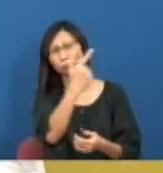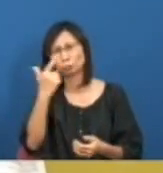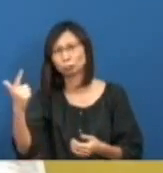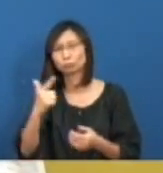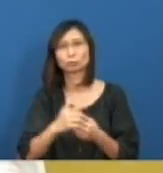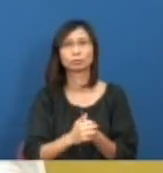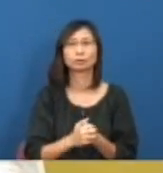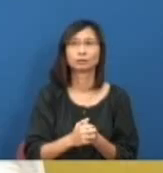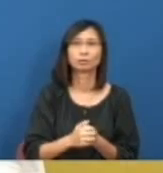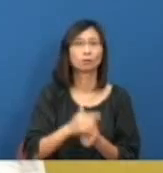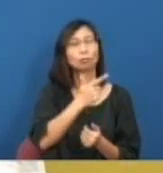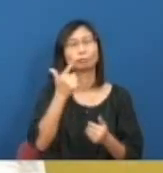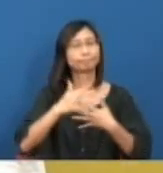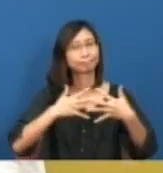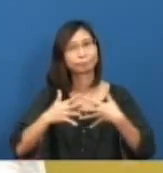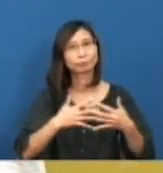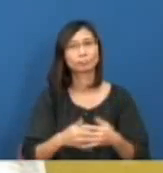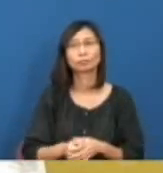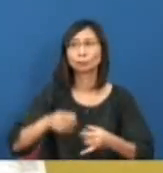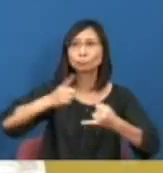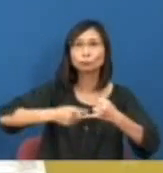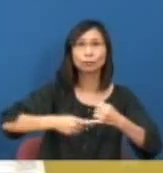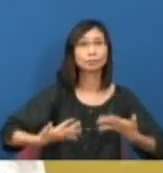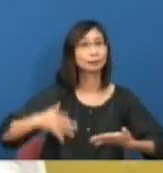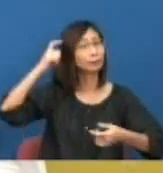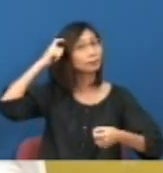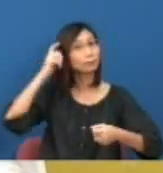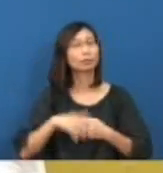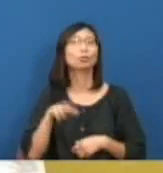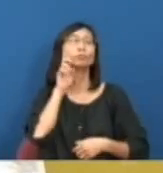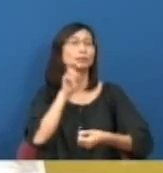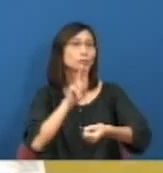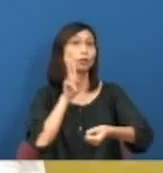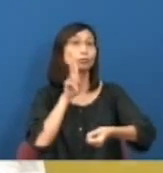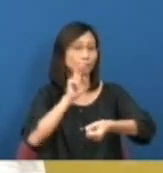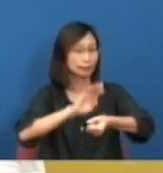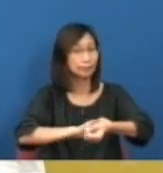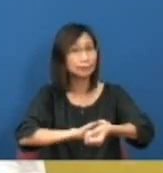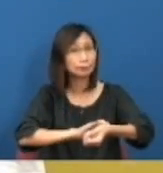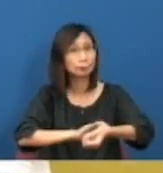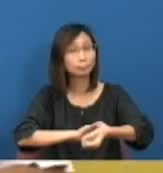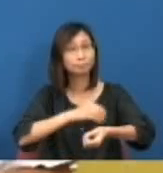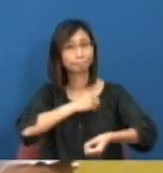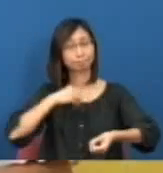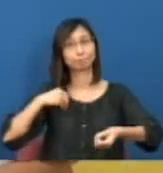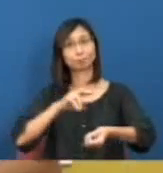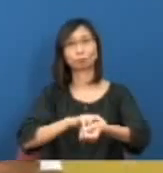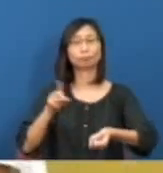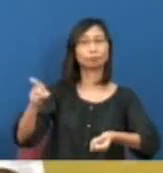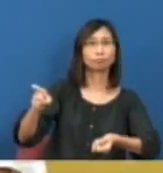有好多嘢亦都係啊，事後而家先知，譬如間話醫病咁樣，佢解釋即係話佢